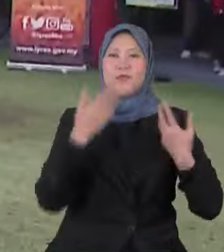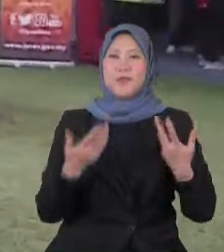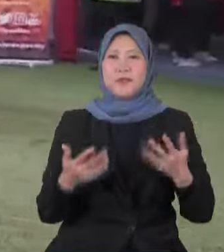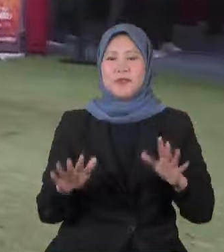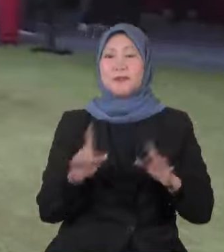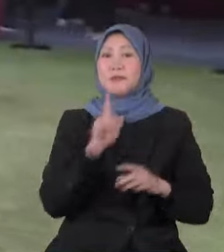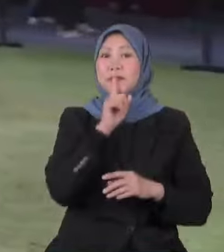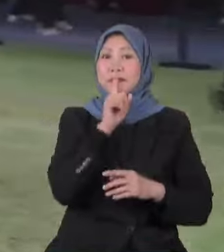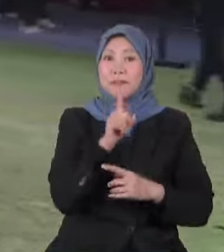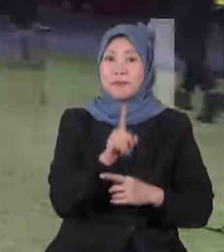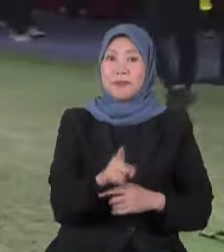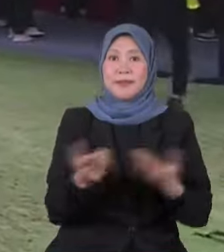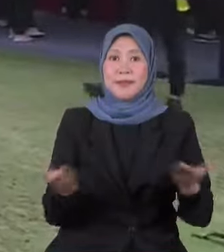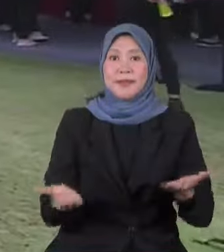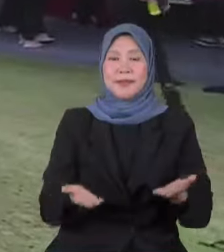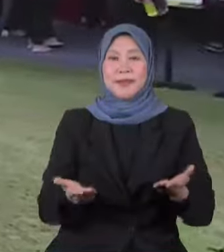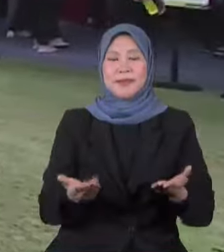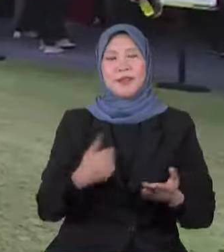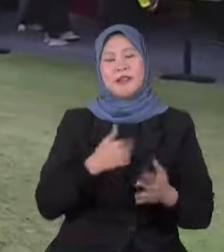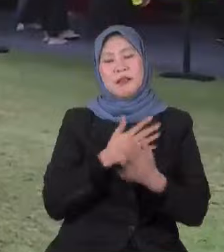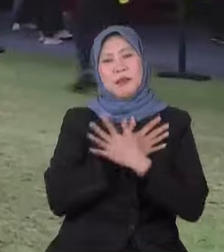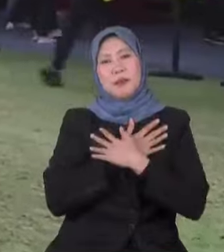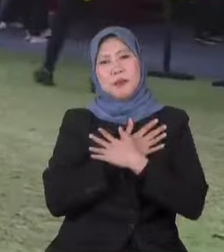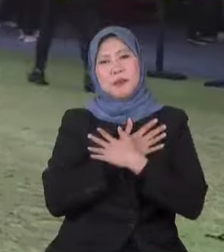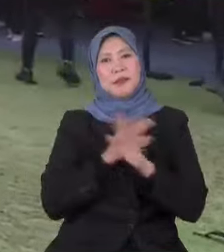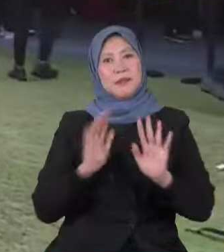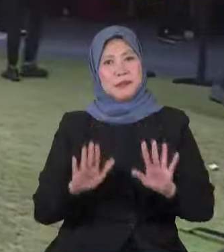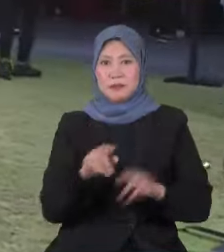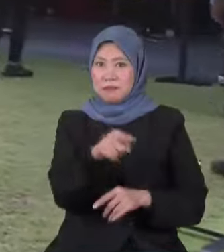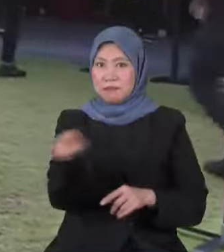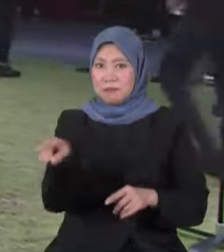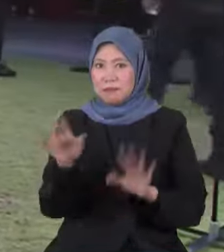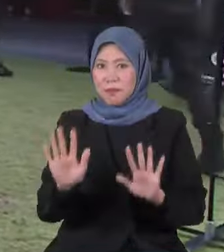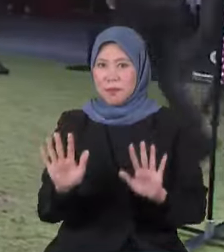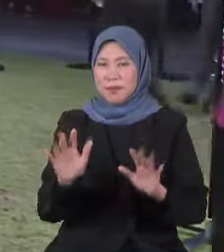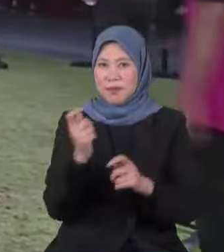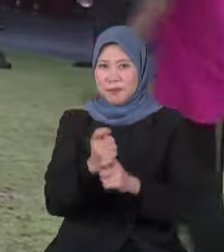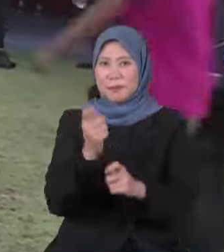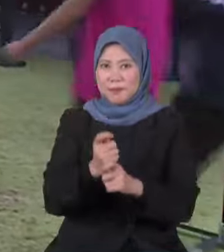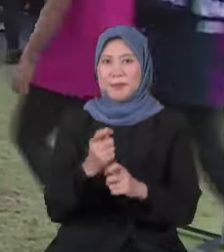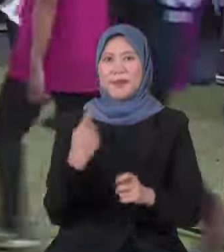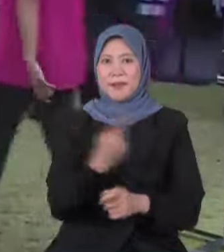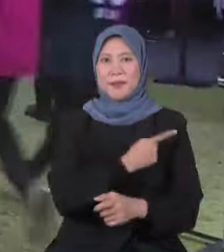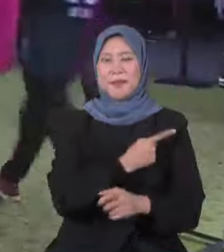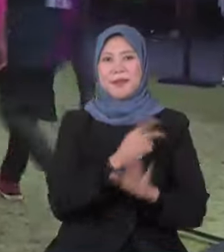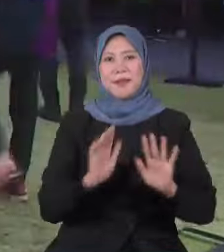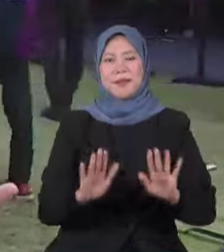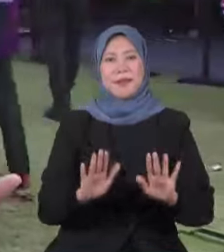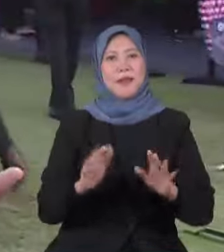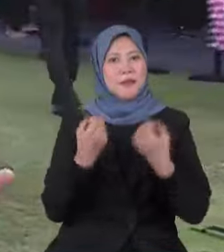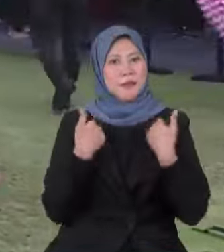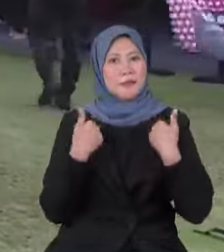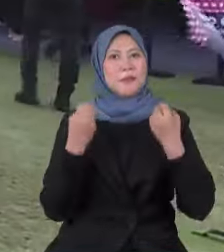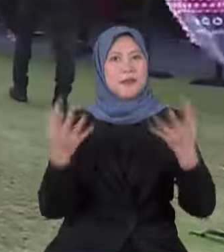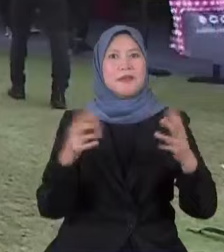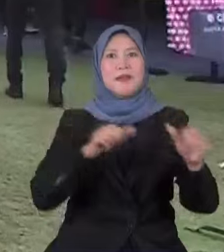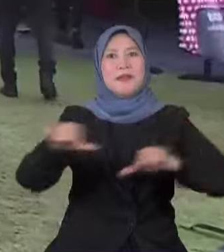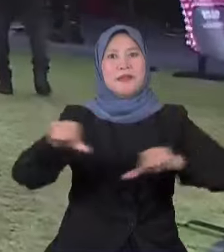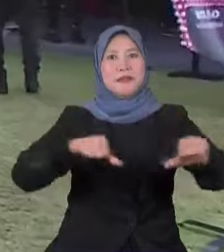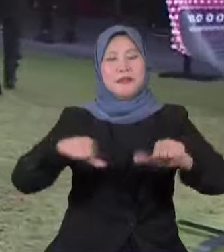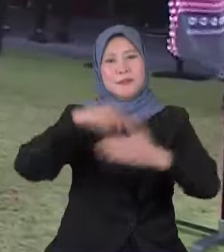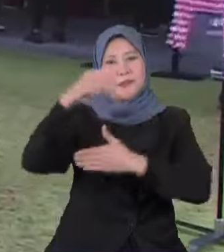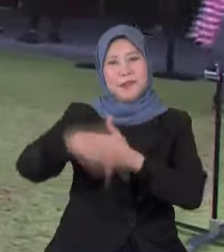Dan sebenarnya sekarang ni saya pun nak kena berehat seketika. Tapi anda tak boleh berehat ya. Anda kena setia bersama dengan kami kerana pelbagai lagi aktiviti ataupun